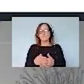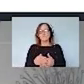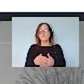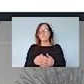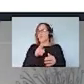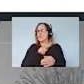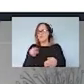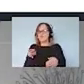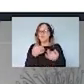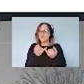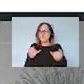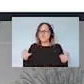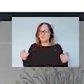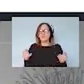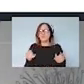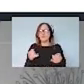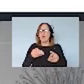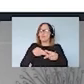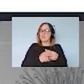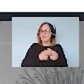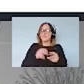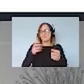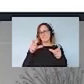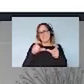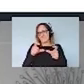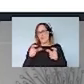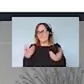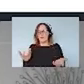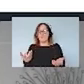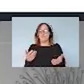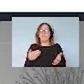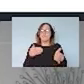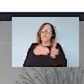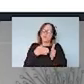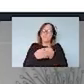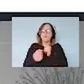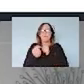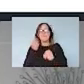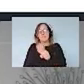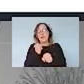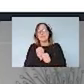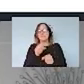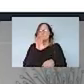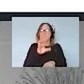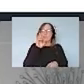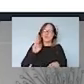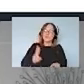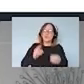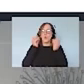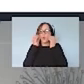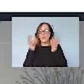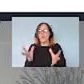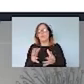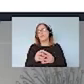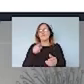przygotowywać różne narzędzia cyfrowe przydatne w pracy w instytucji kultury, to właśnie ten